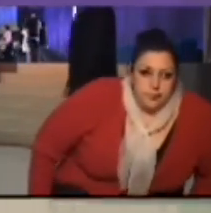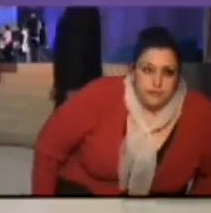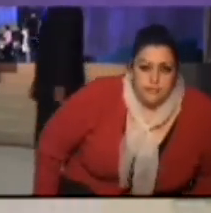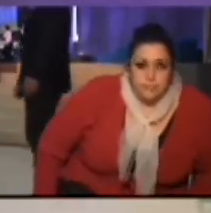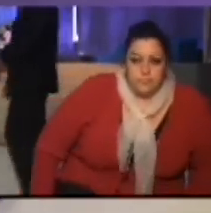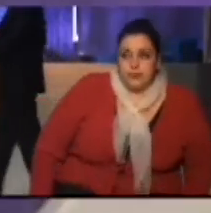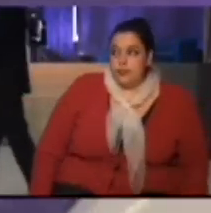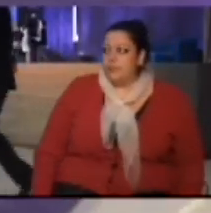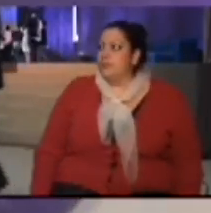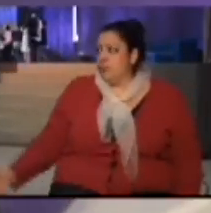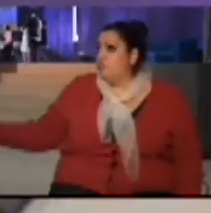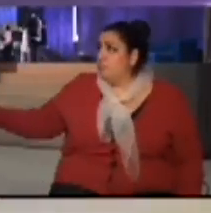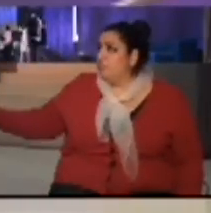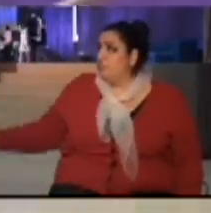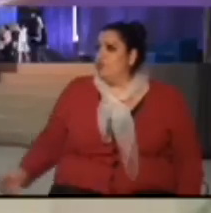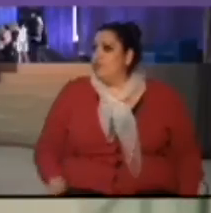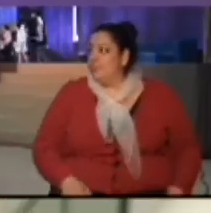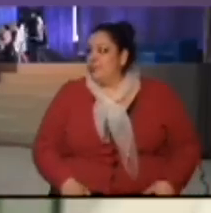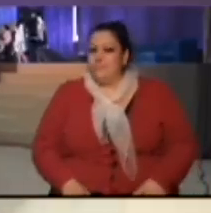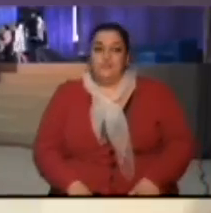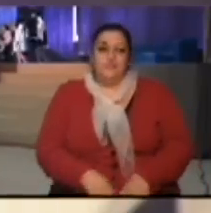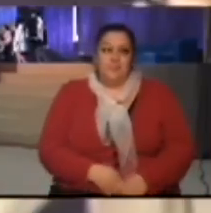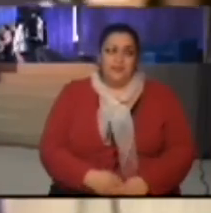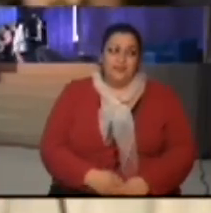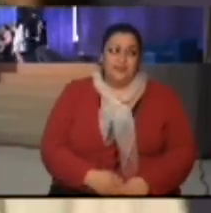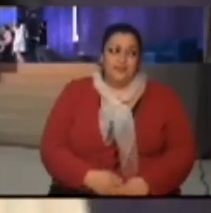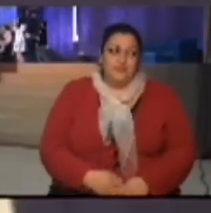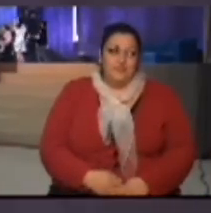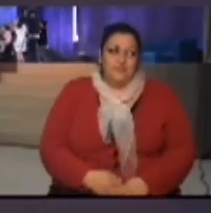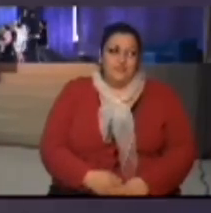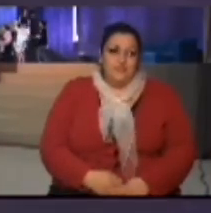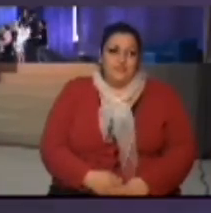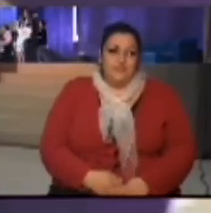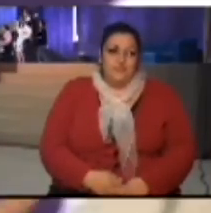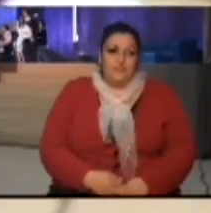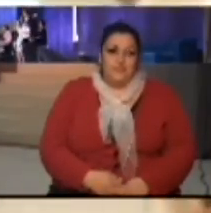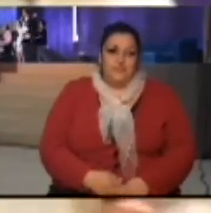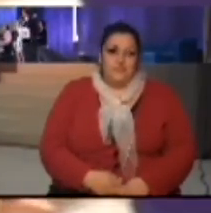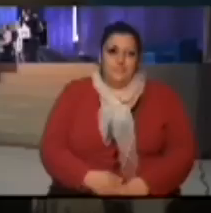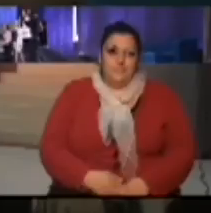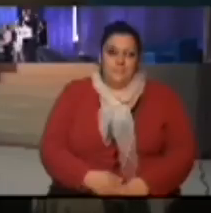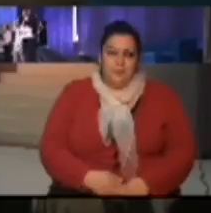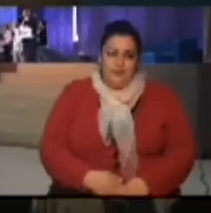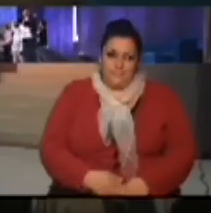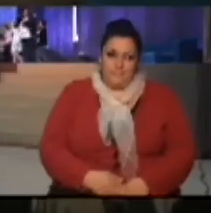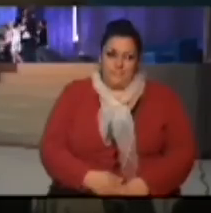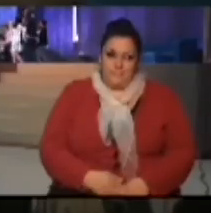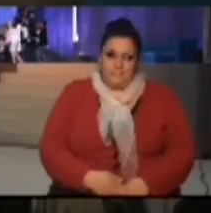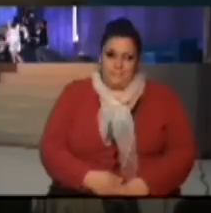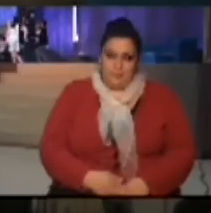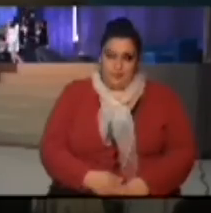խնդրեմ, ալելույա։ Դալի չի տարբեր հատվածներից մարդիկ են գալիս, համեցեք, խնդրեմ,